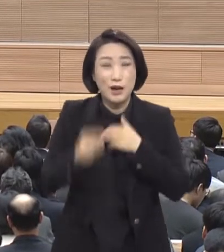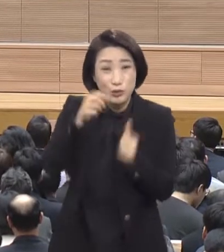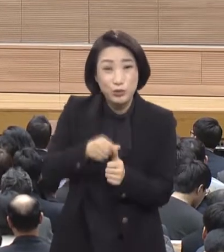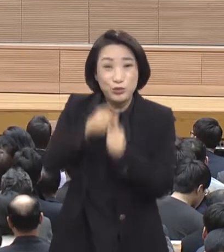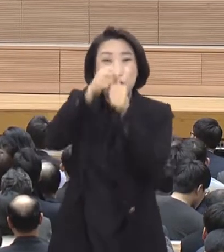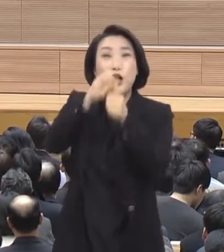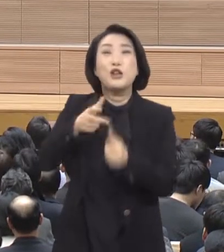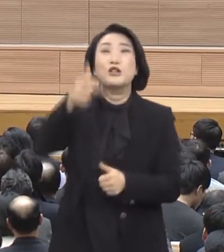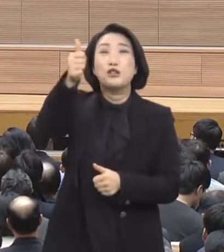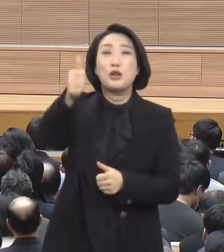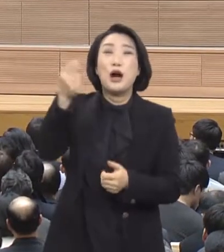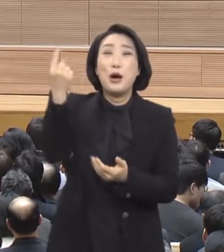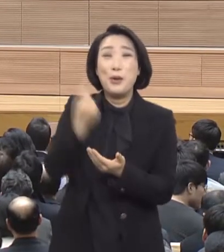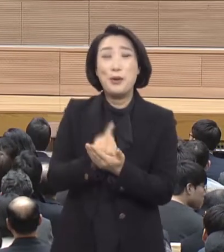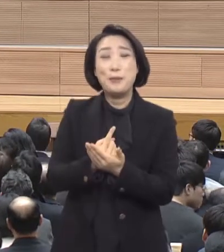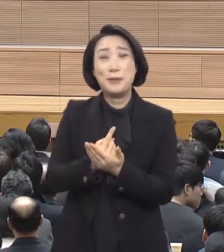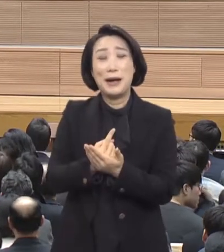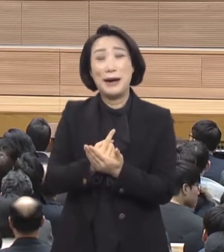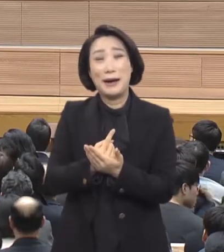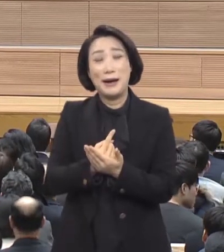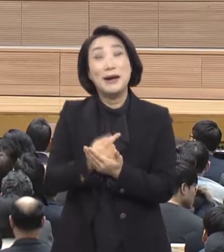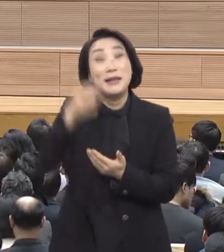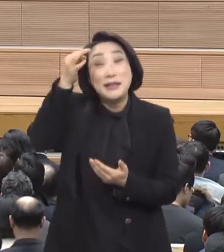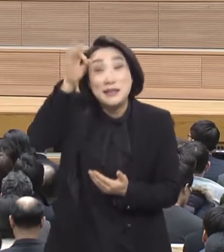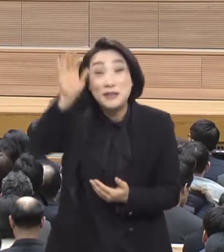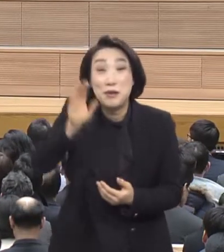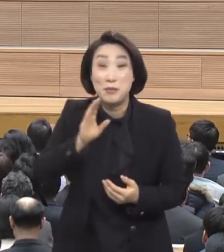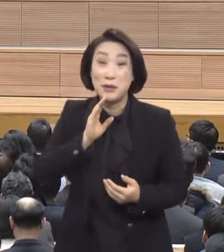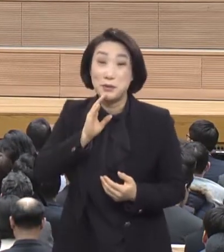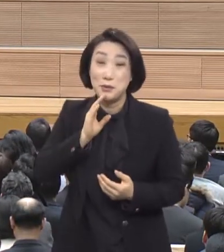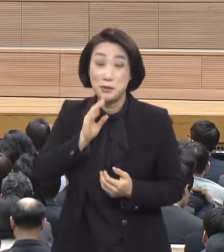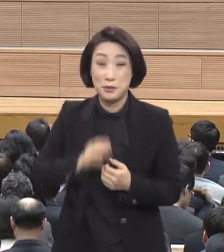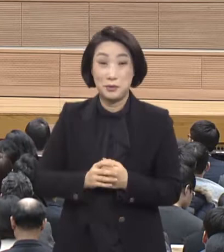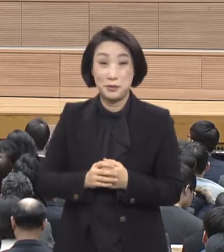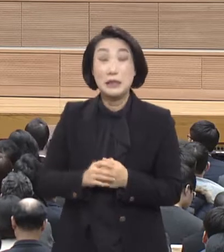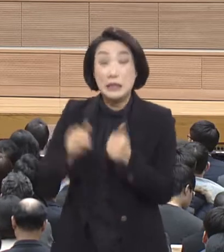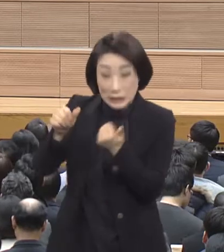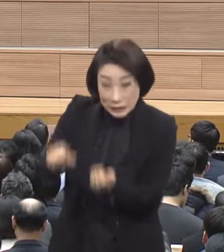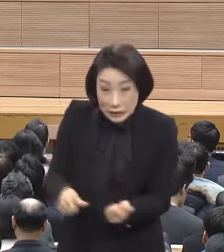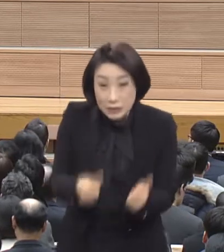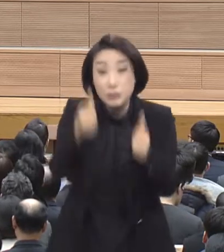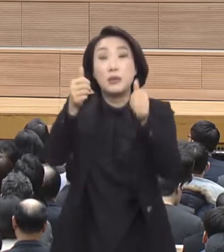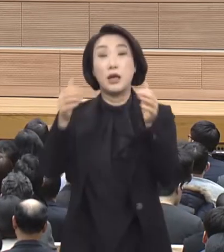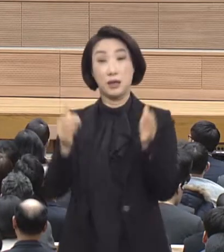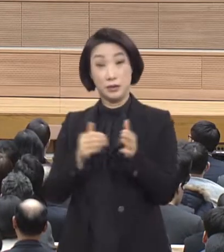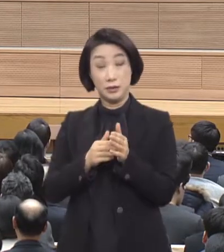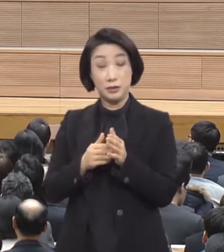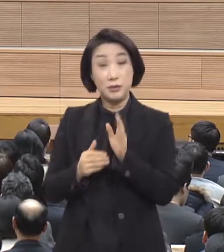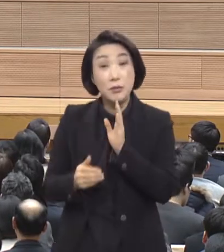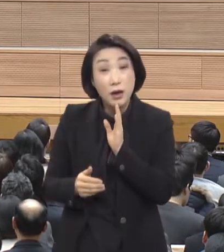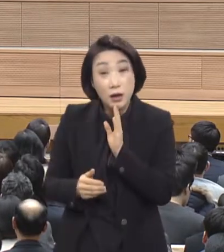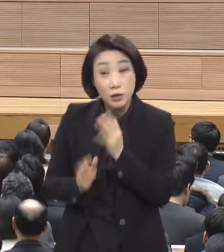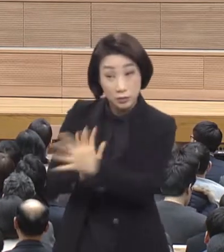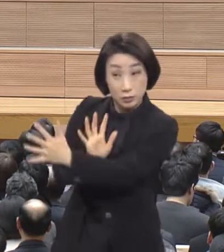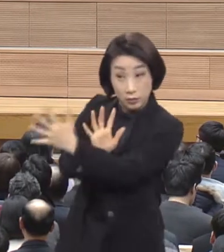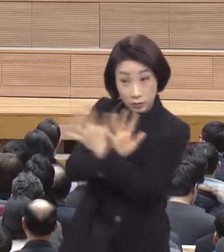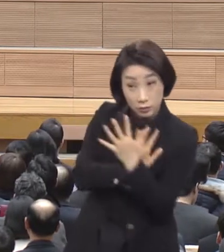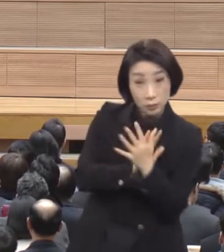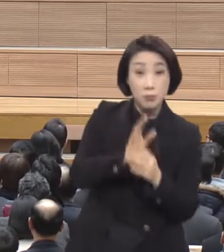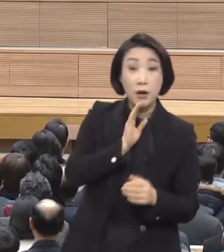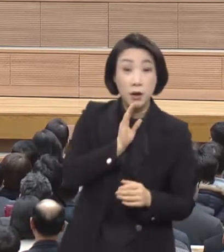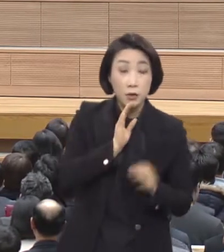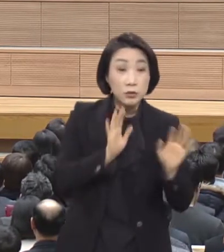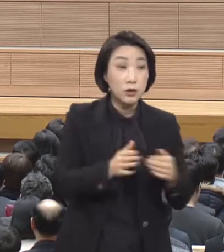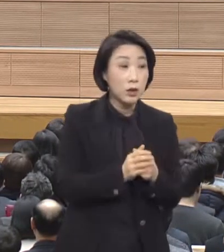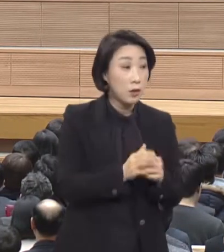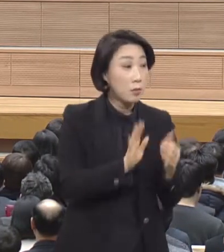살릴 구세주가 오실 겁니다 이렇게 침례를 받는데 이